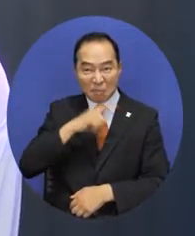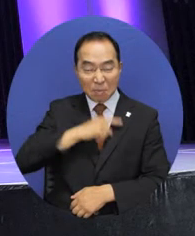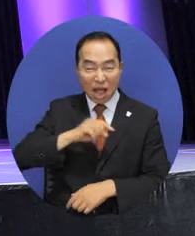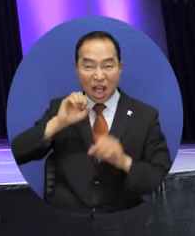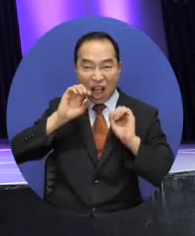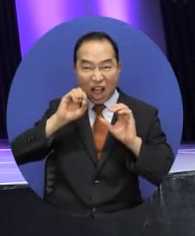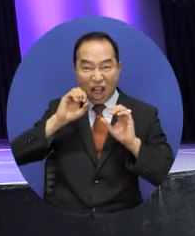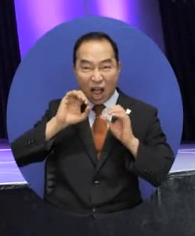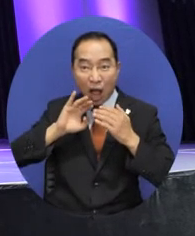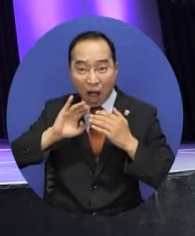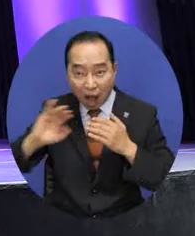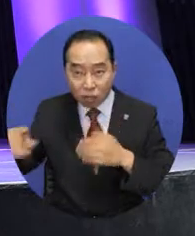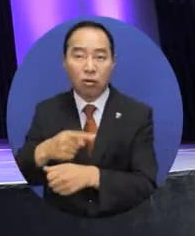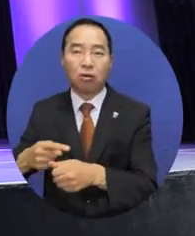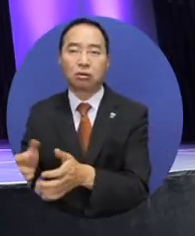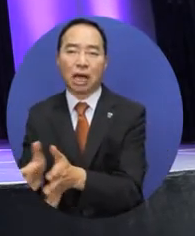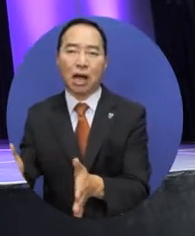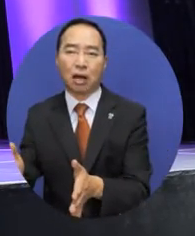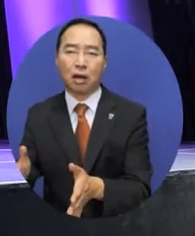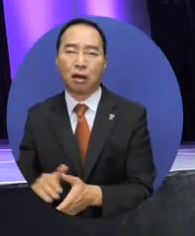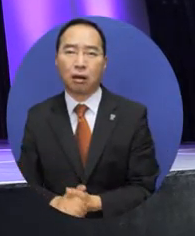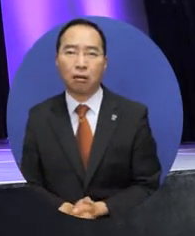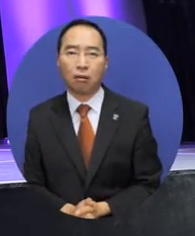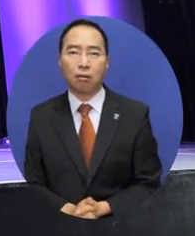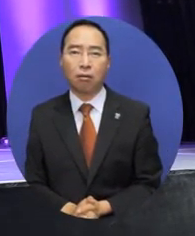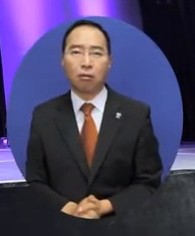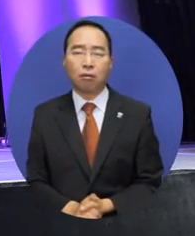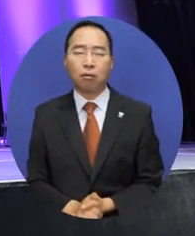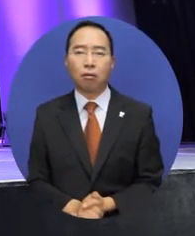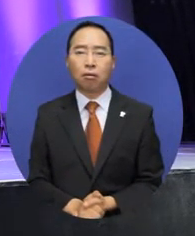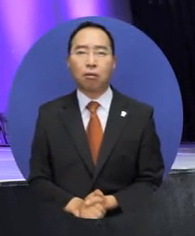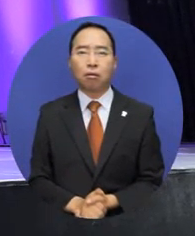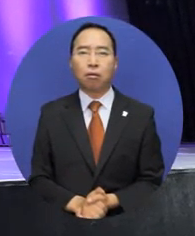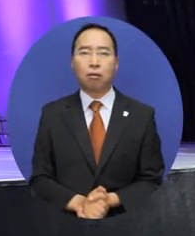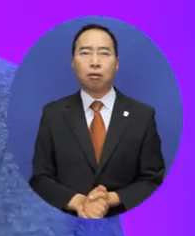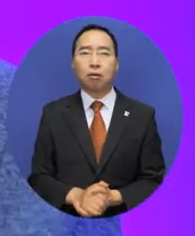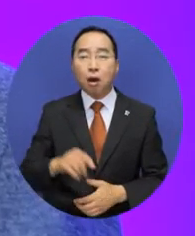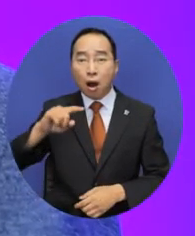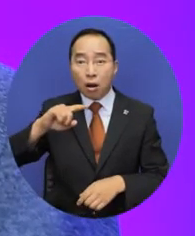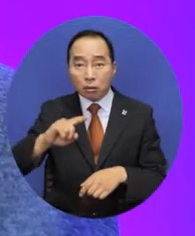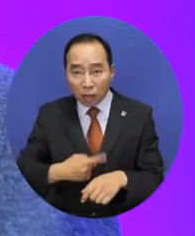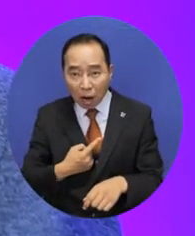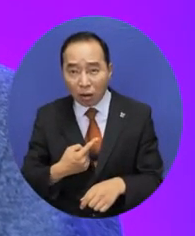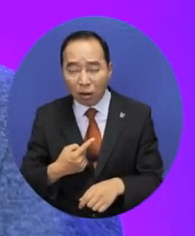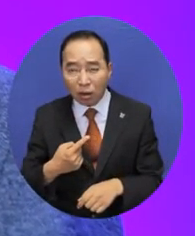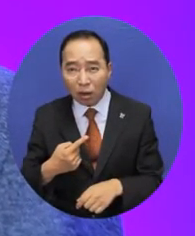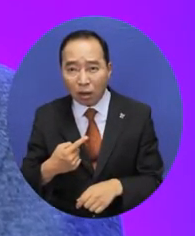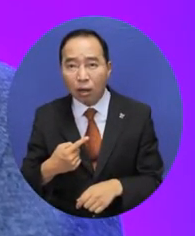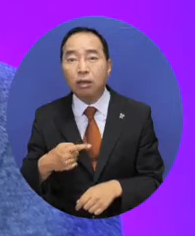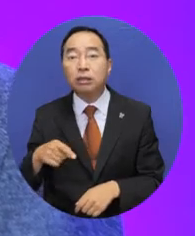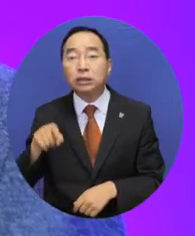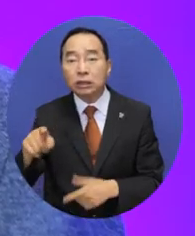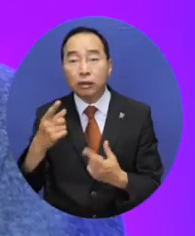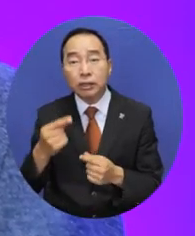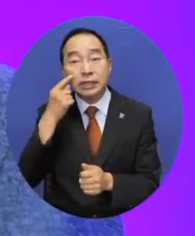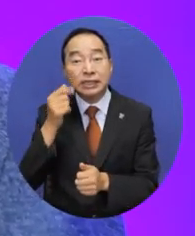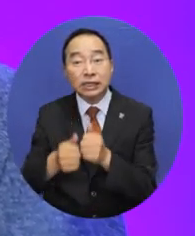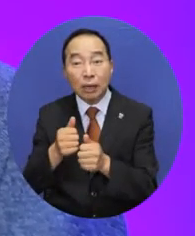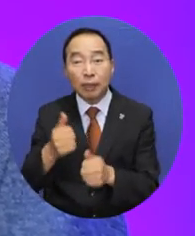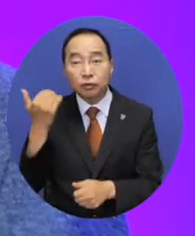동일성이라는 것이 집단 학살을 낳는 근본 동인이란 것을 잘 실험한 사람이 바로